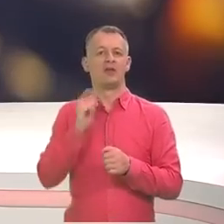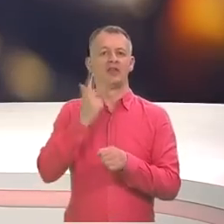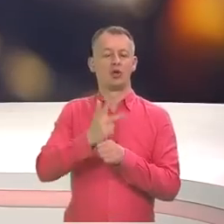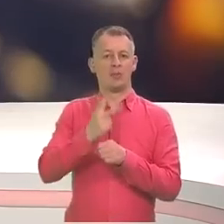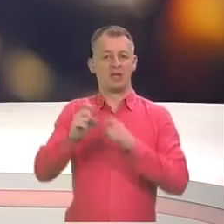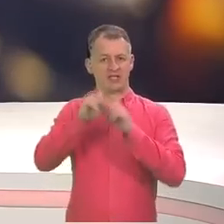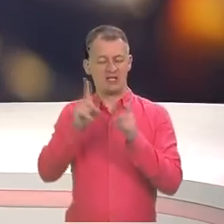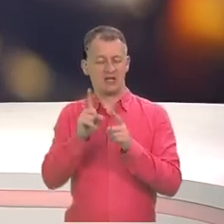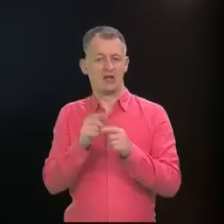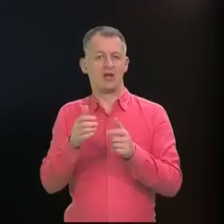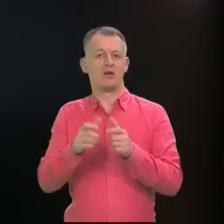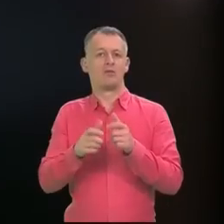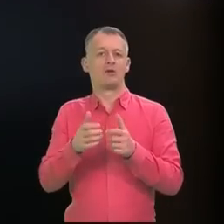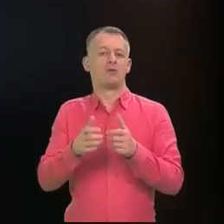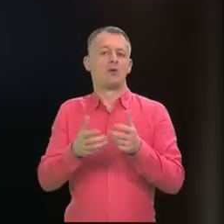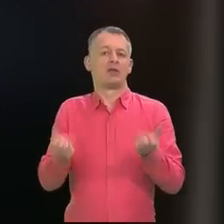estetică.